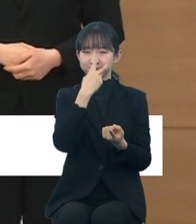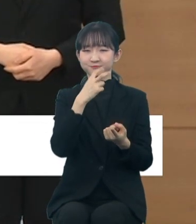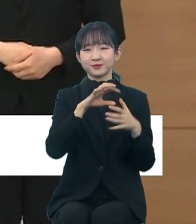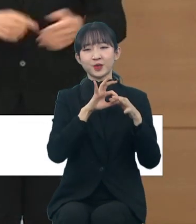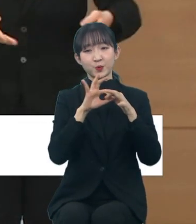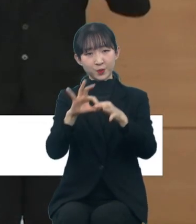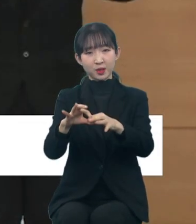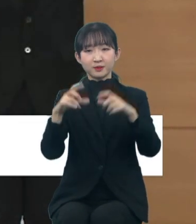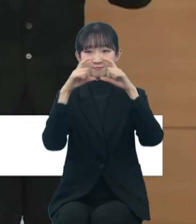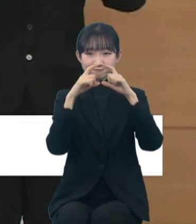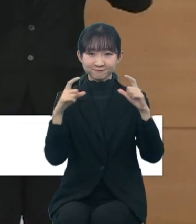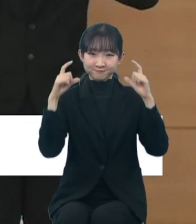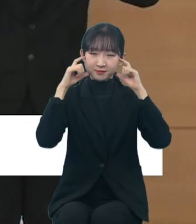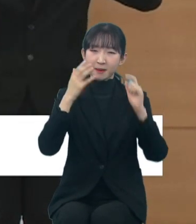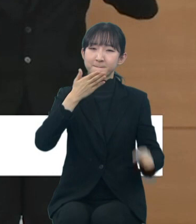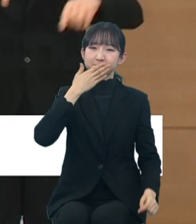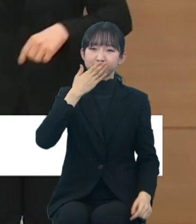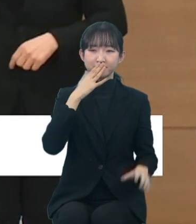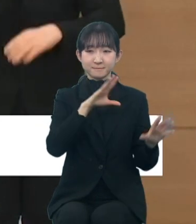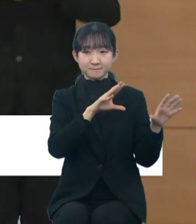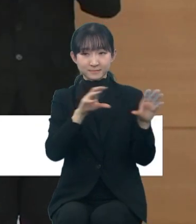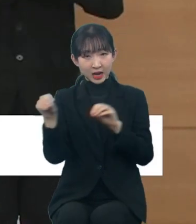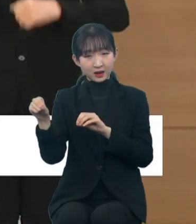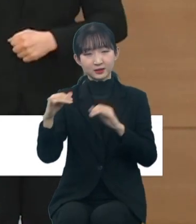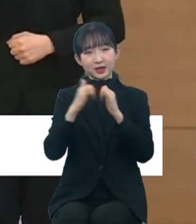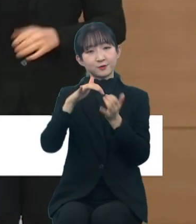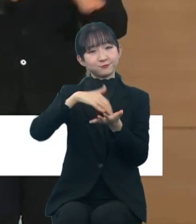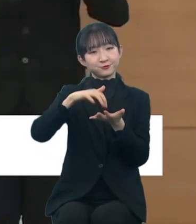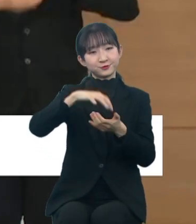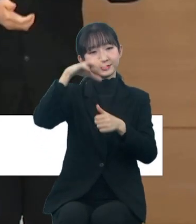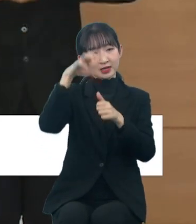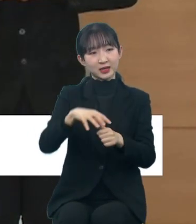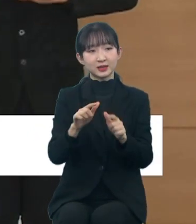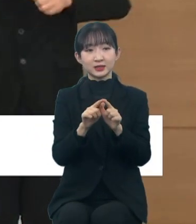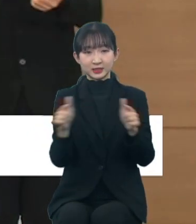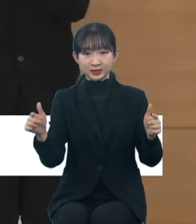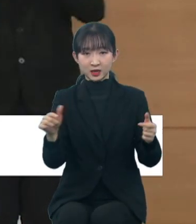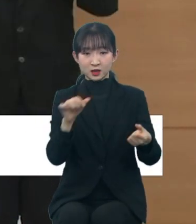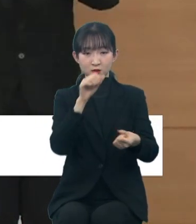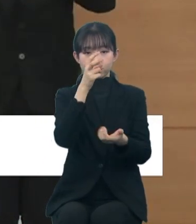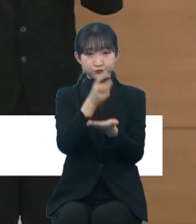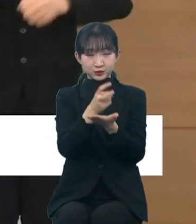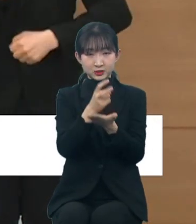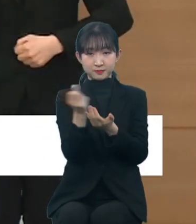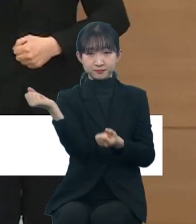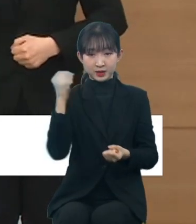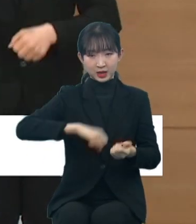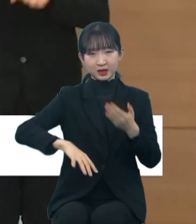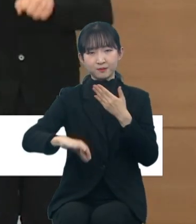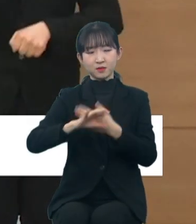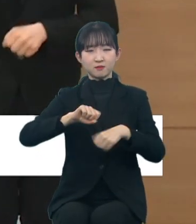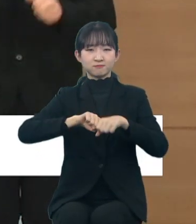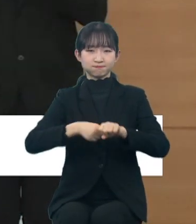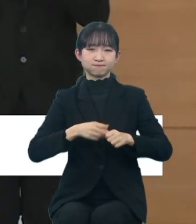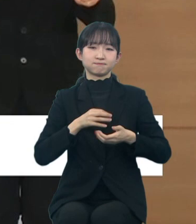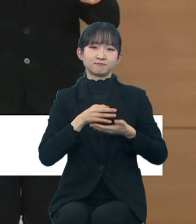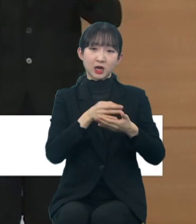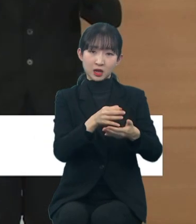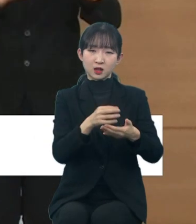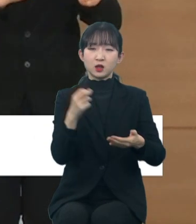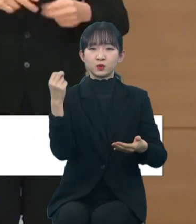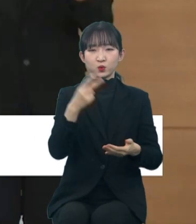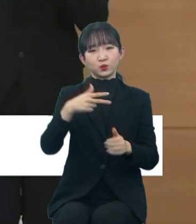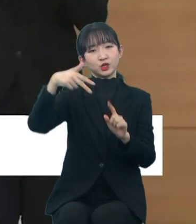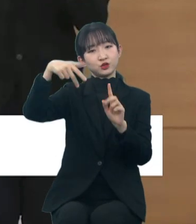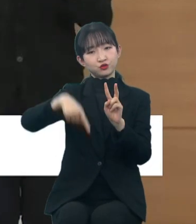마스크 착용, 음식물 섭취 금지, 인원 제한 등의 방역수칙을 위반하는 경우 과태료 처분과 별도로